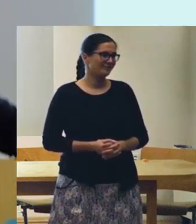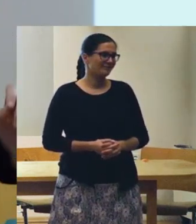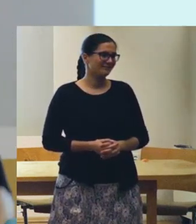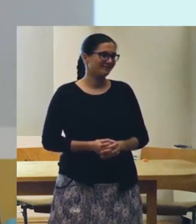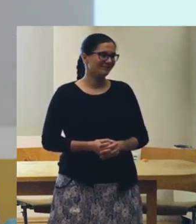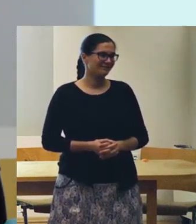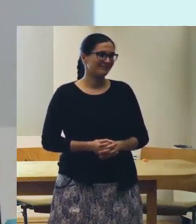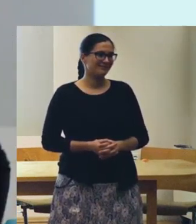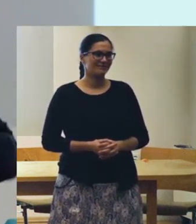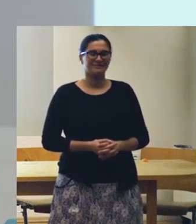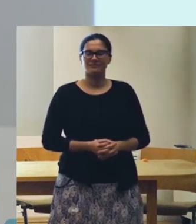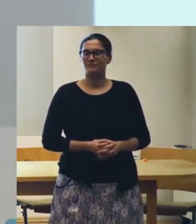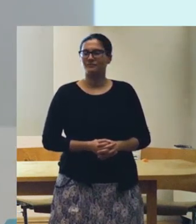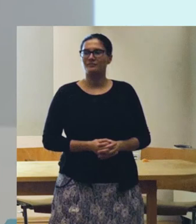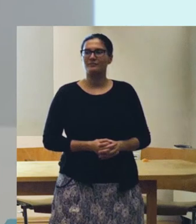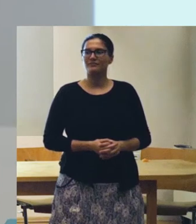Takže tam vlastně na tom